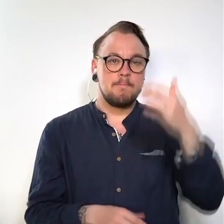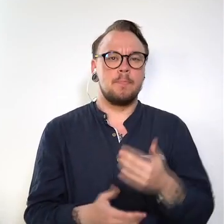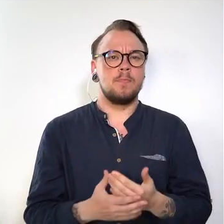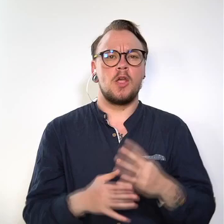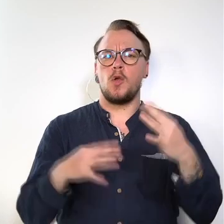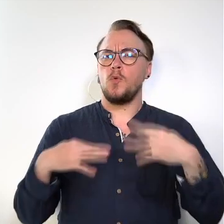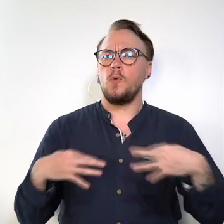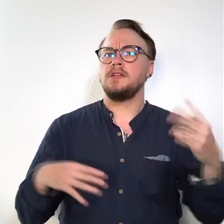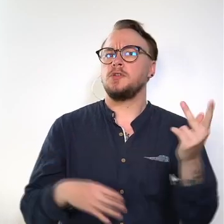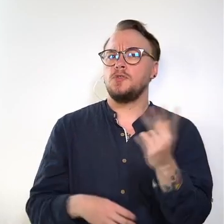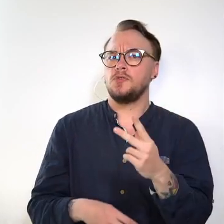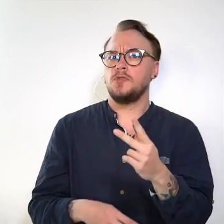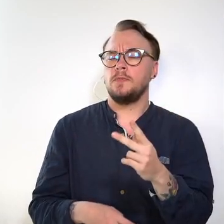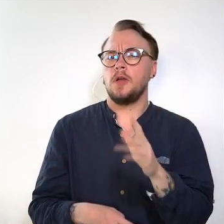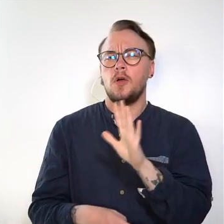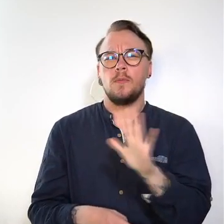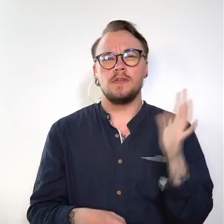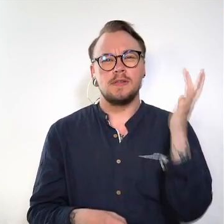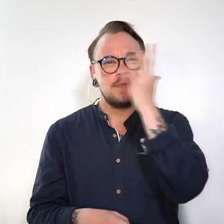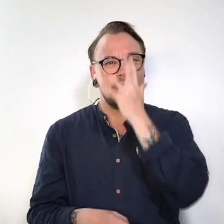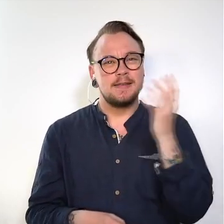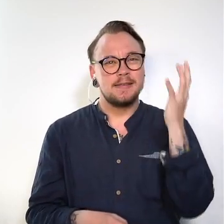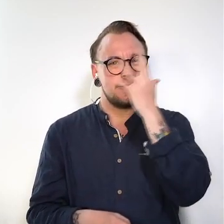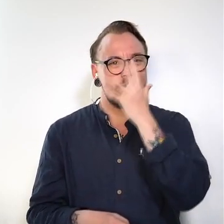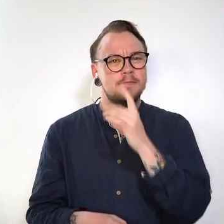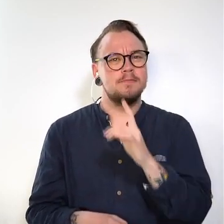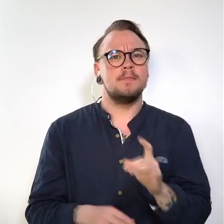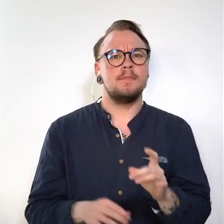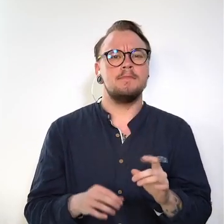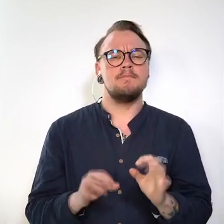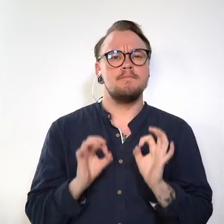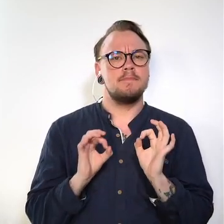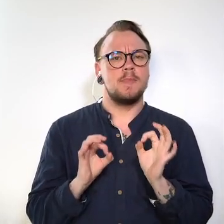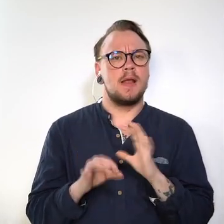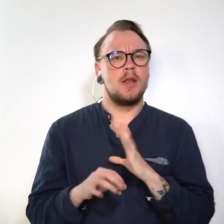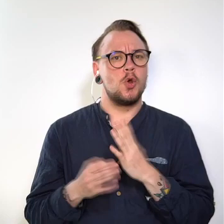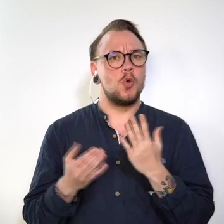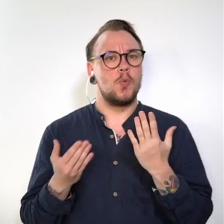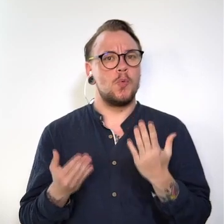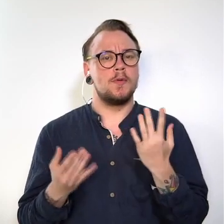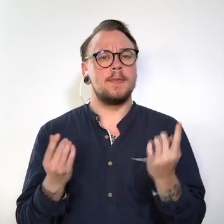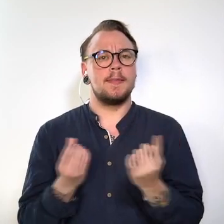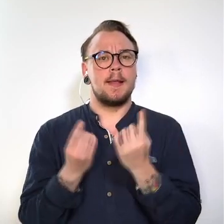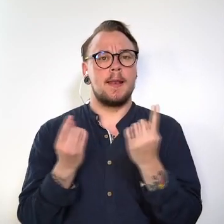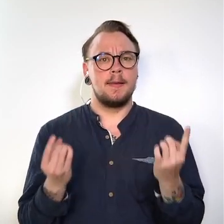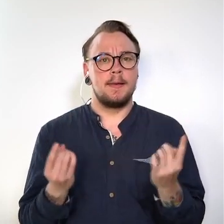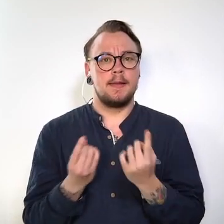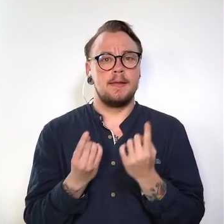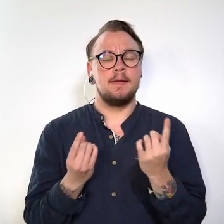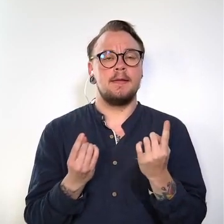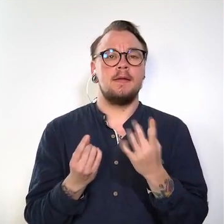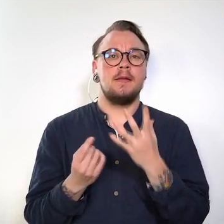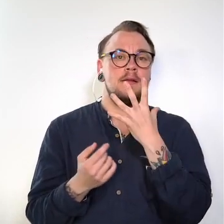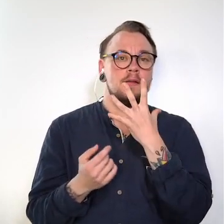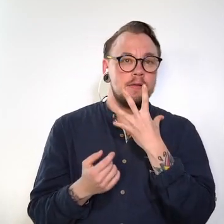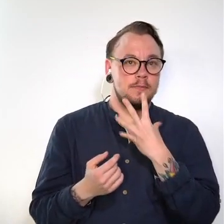mikä on teidän käsityksenne ajankohtaistilanteesta psykoanalyyttisten teorioiden ja psykoanalyyttisen psykoterapian kyvystä huomioida